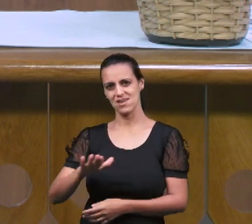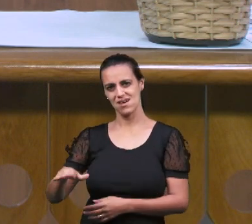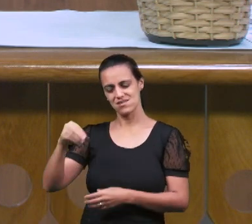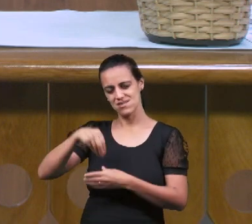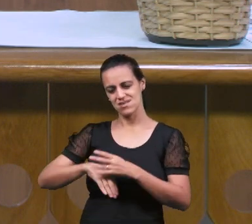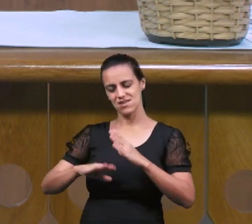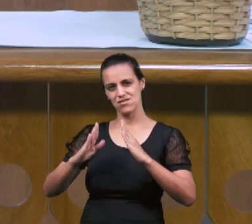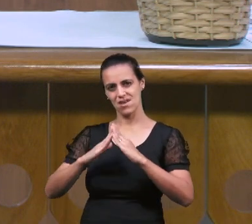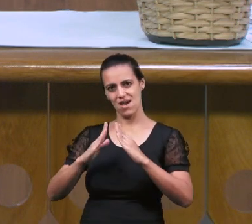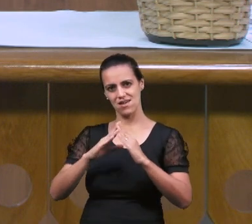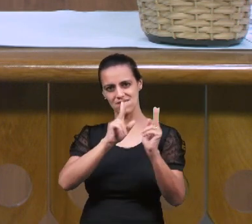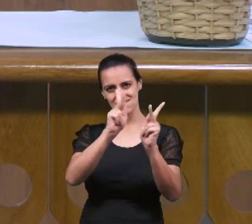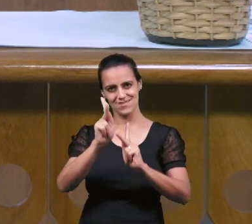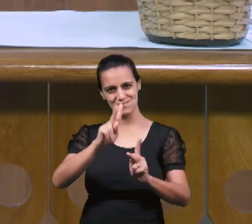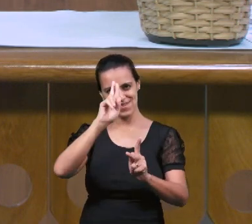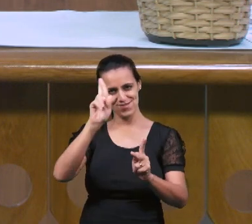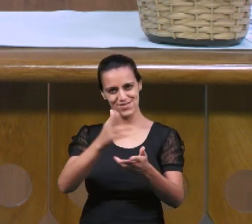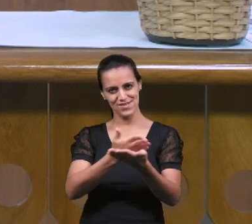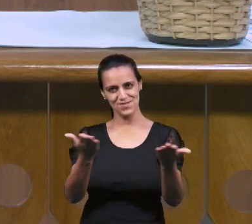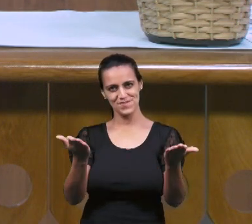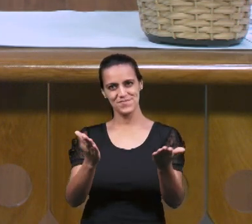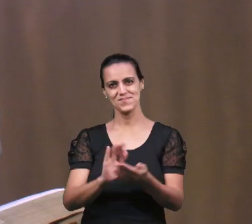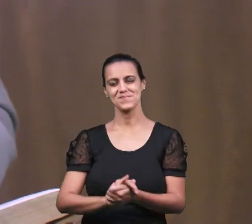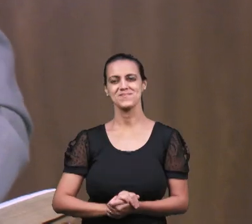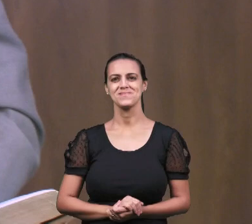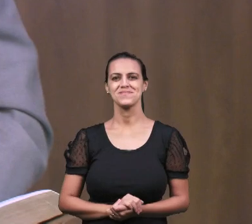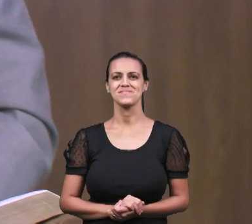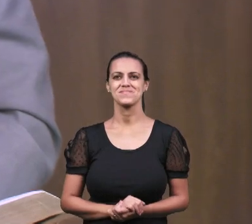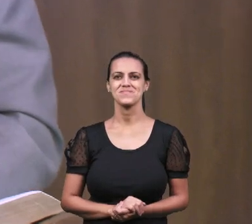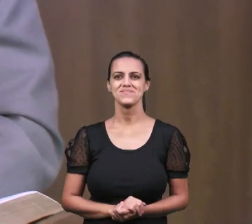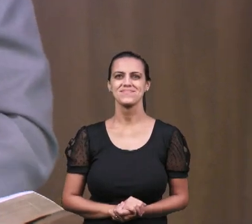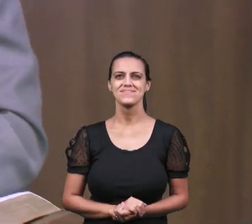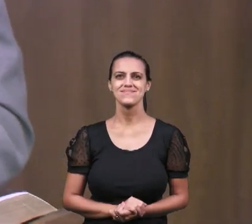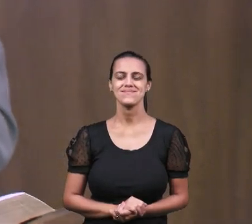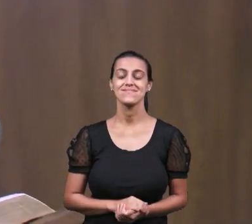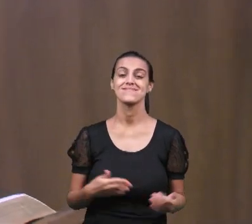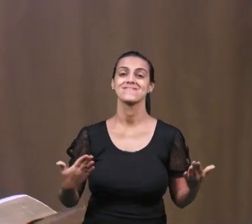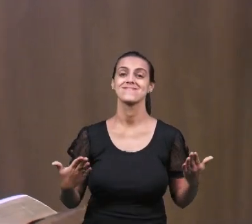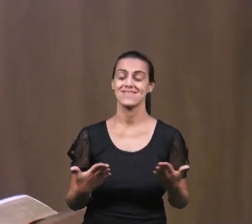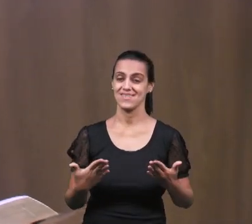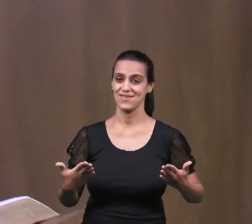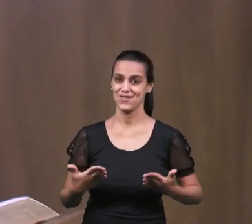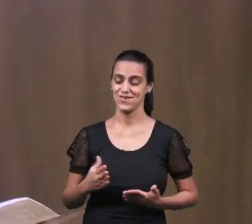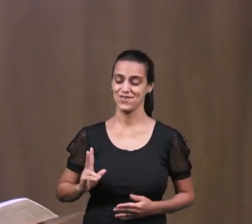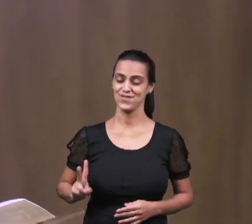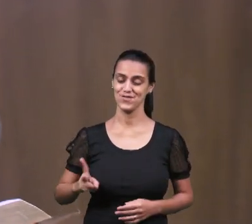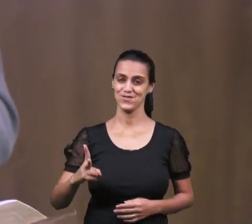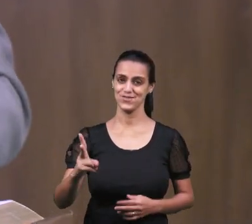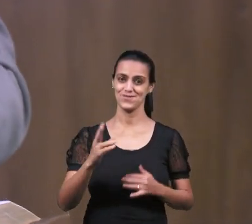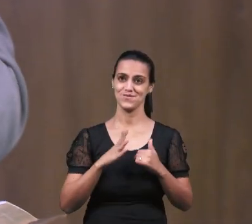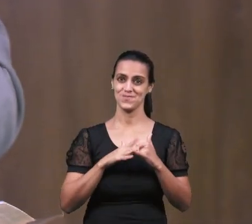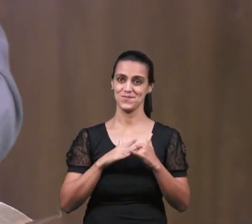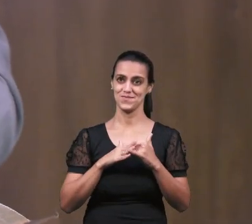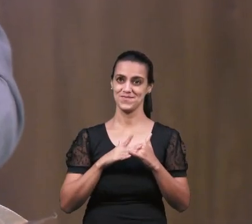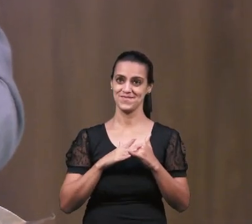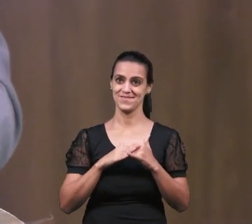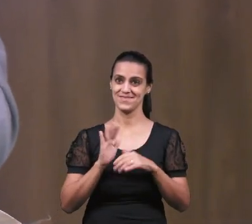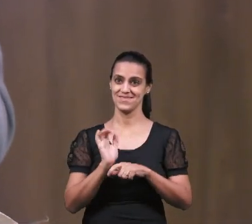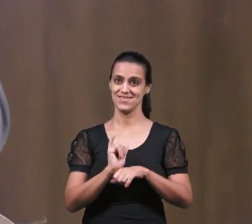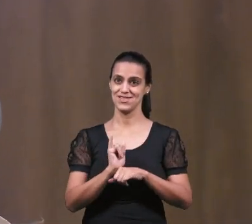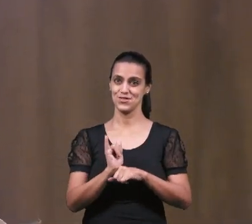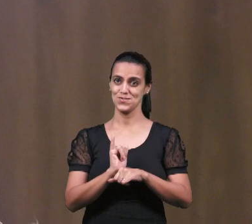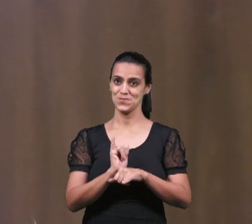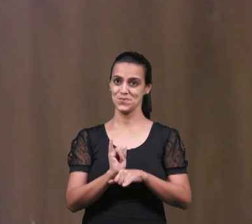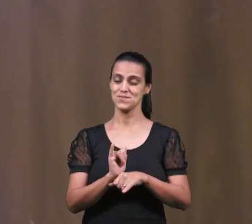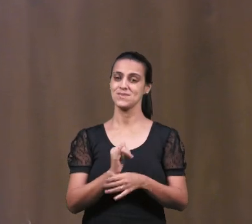églises. Nous allons continuer maintenant par YouTube pour les études pour les enfants qui éventuellement regardent de la maison.